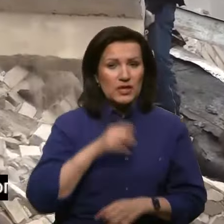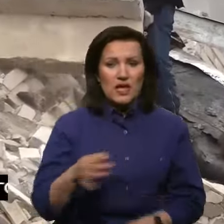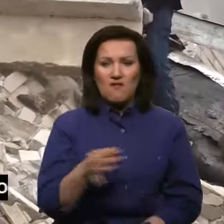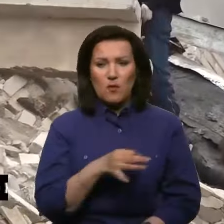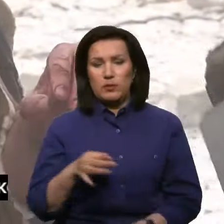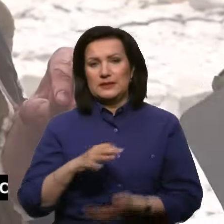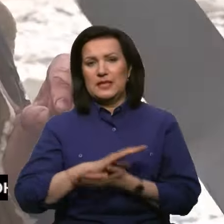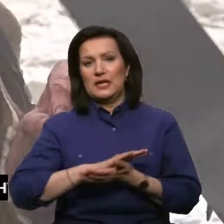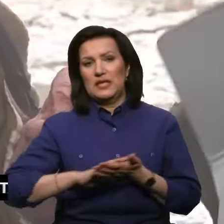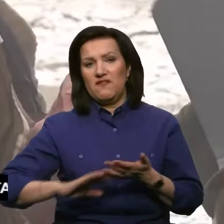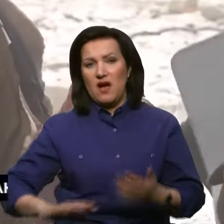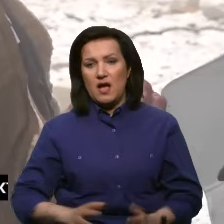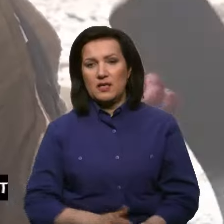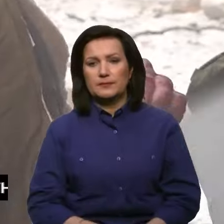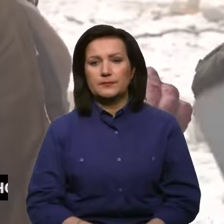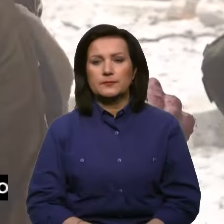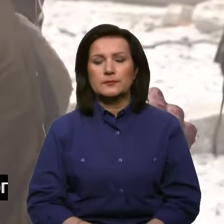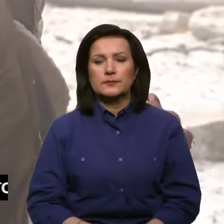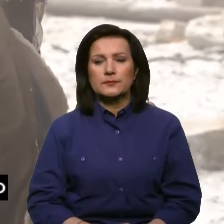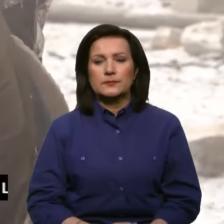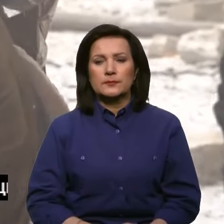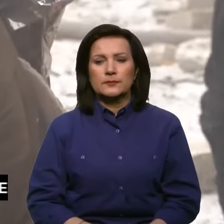областях триває.